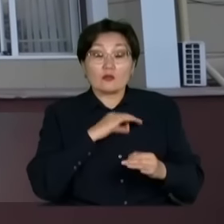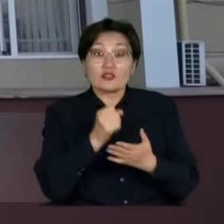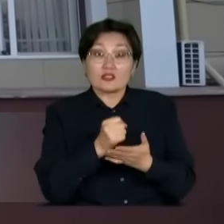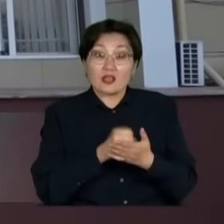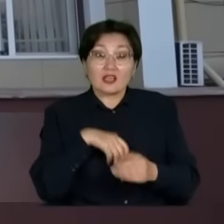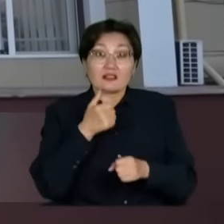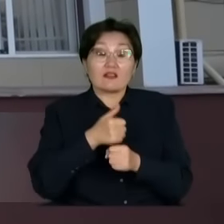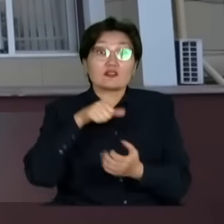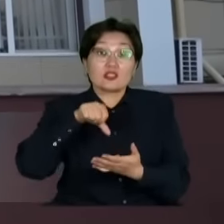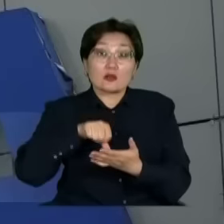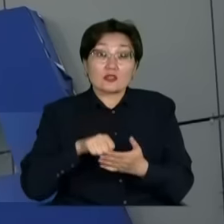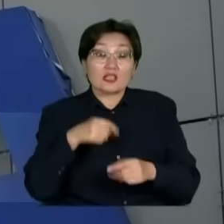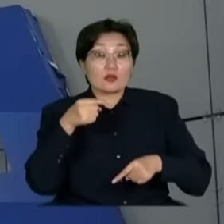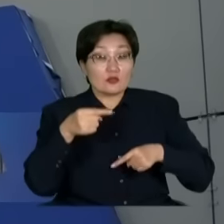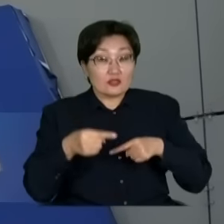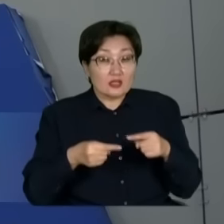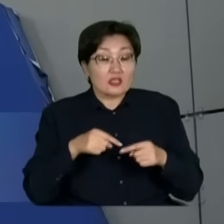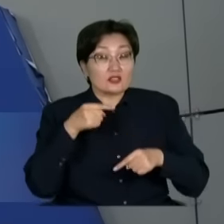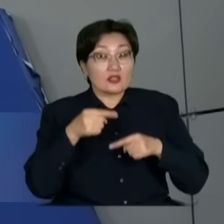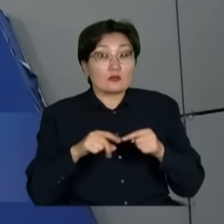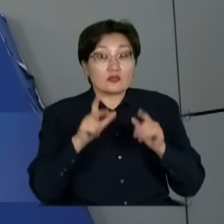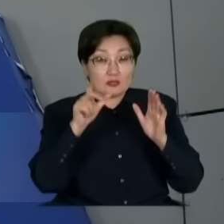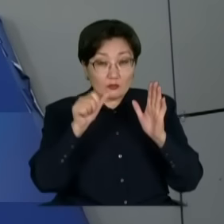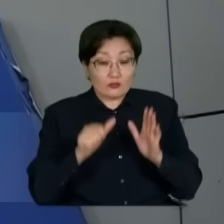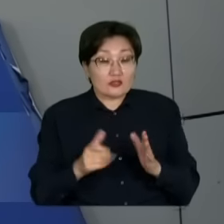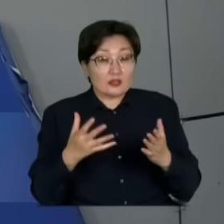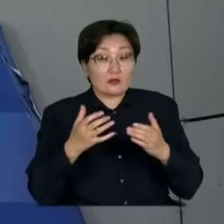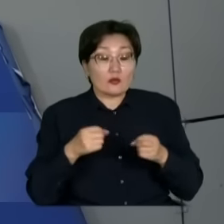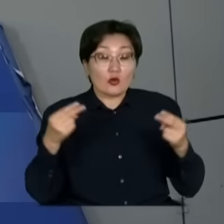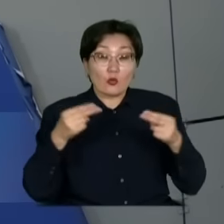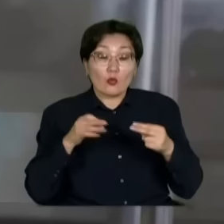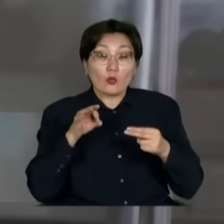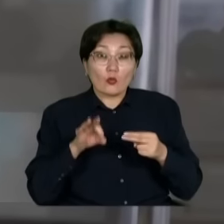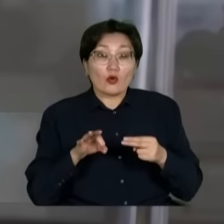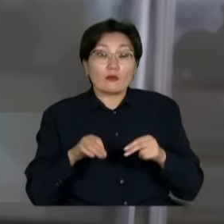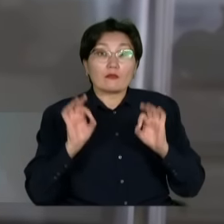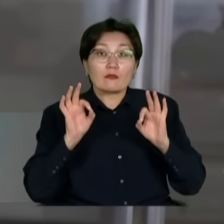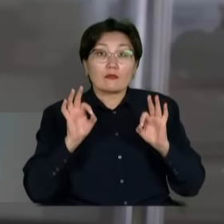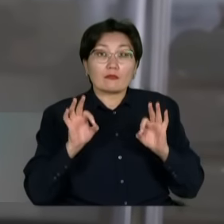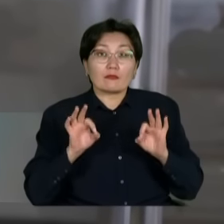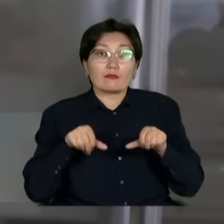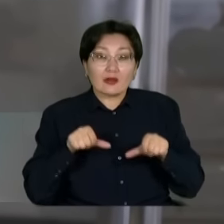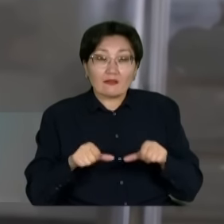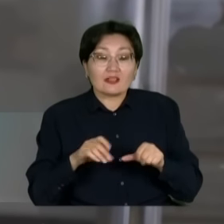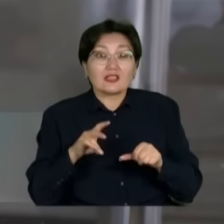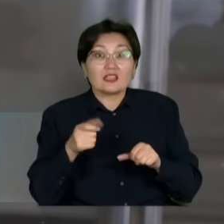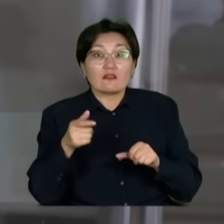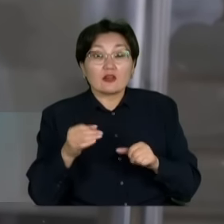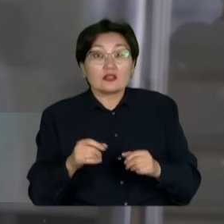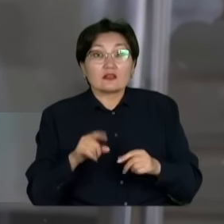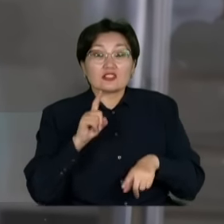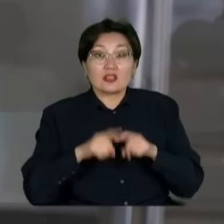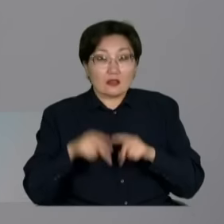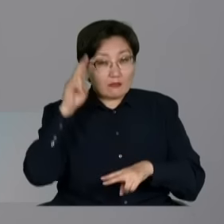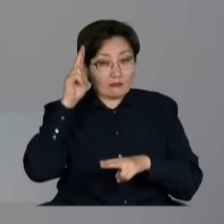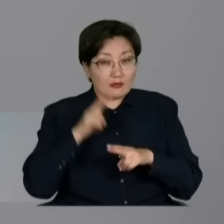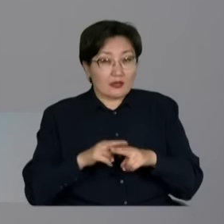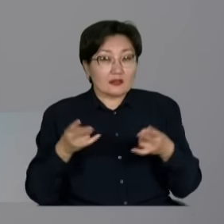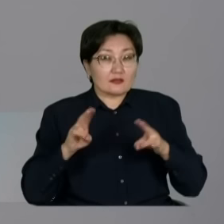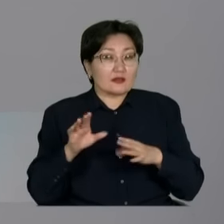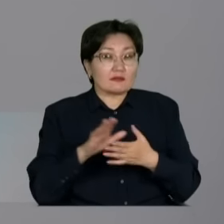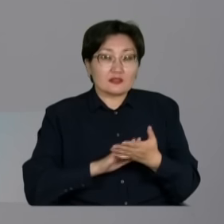претендента на наследство через полгода получила свидетельство о праве на него родного брата оставила ни с чем через